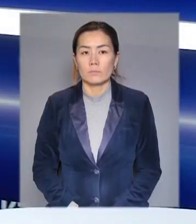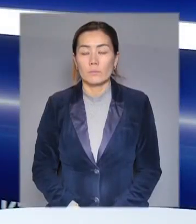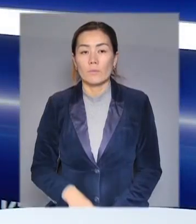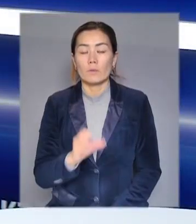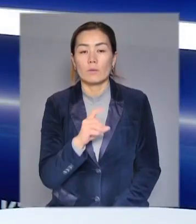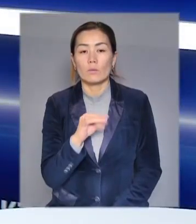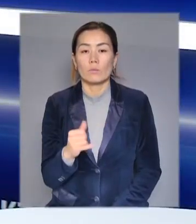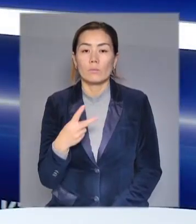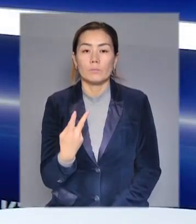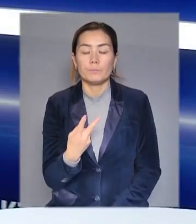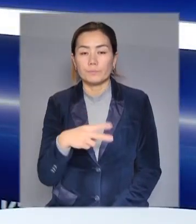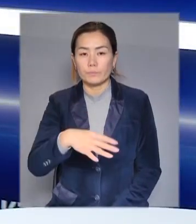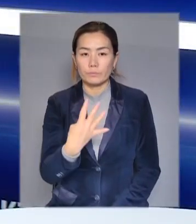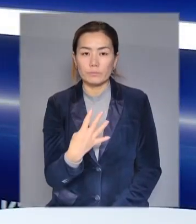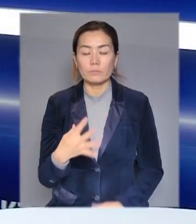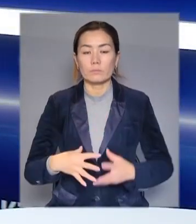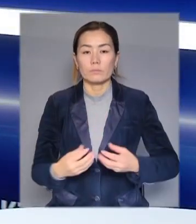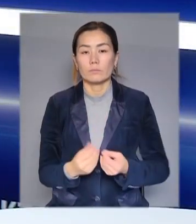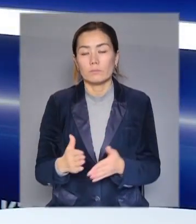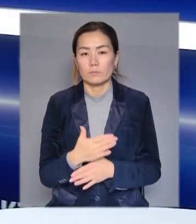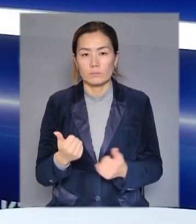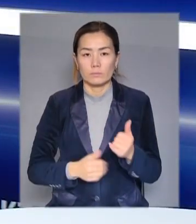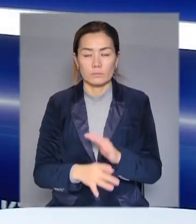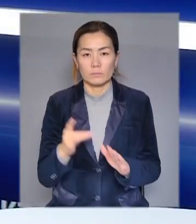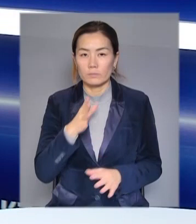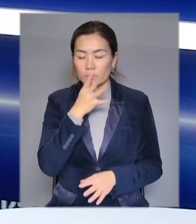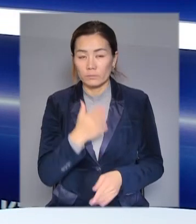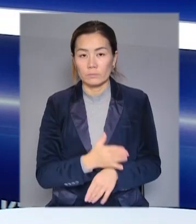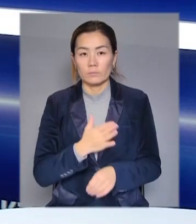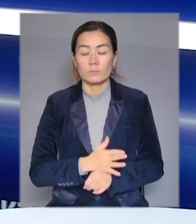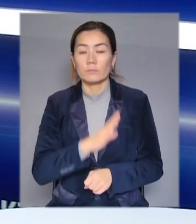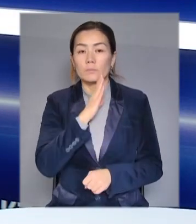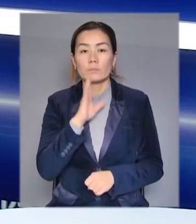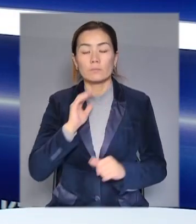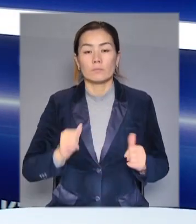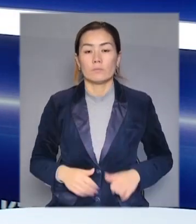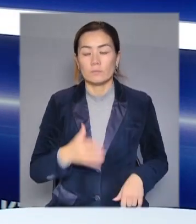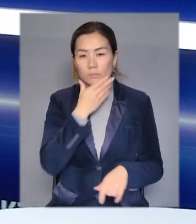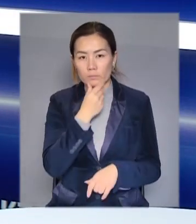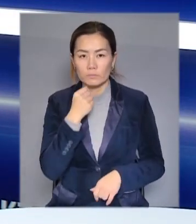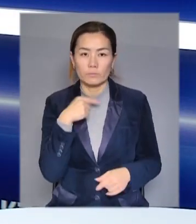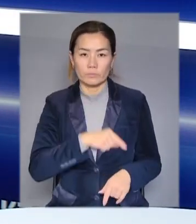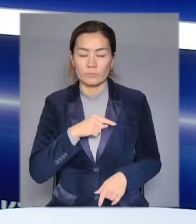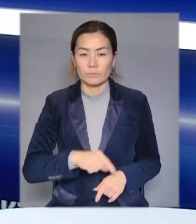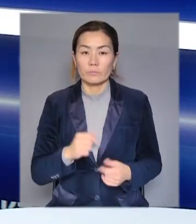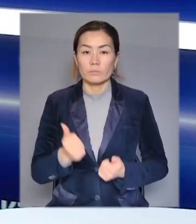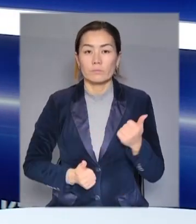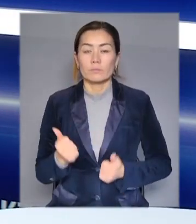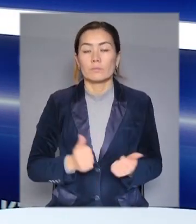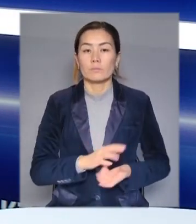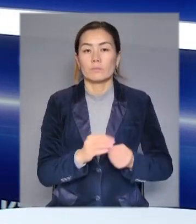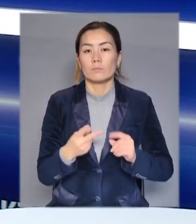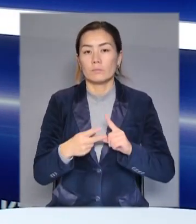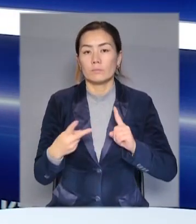Миссисару Проджект 2024 тұрмыс құрған әйелдер байқауының іріктеу кезең өтті. Арулардың тән сұлулығымен қоса жан сұлулығы сынға түсетін бұл